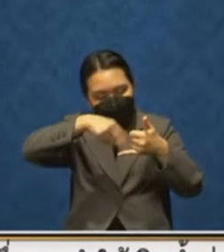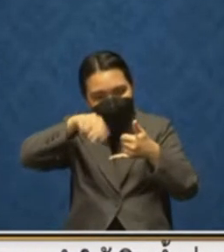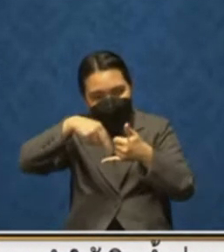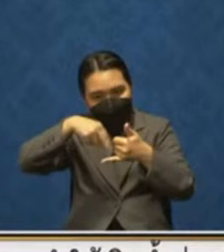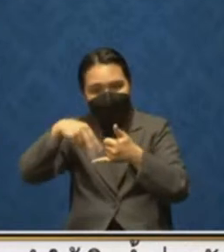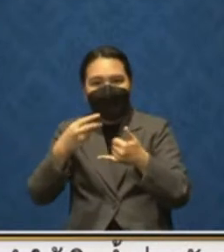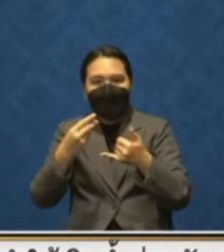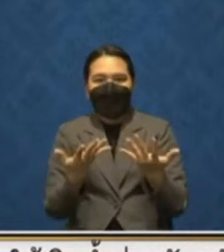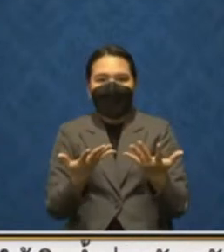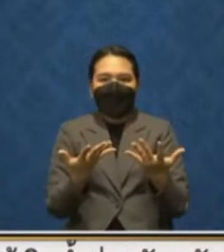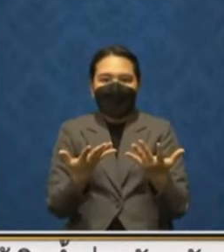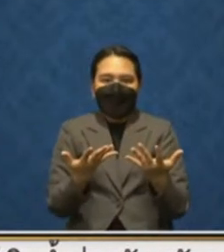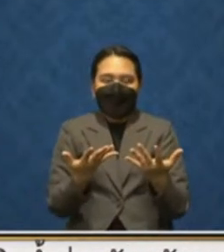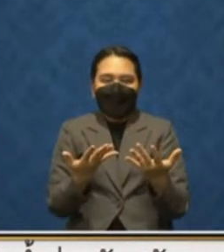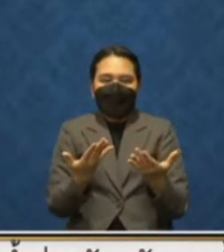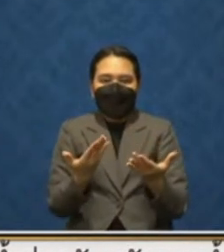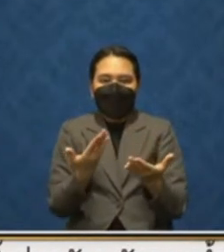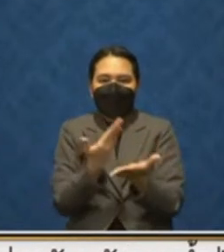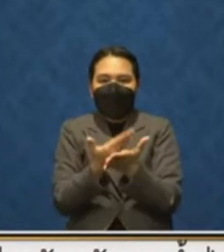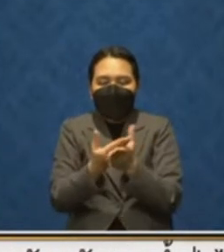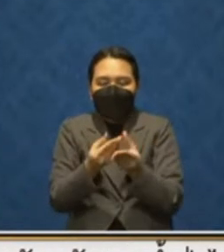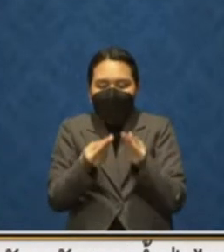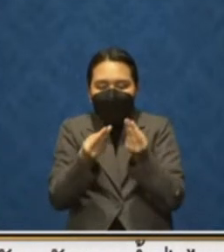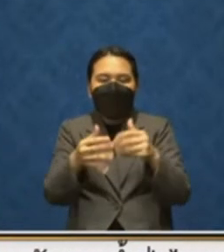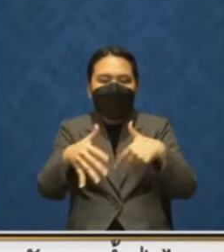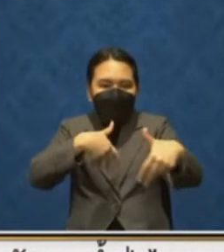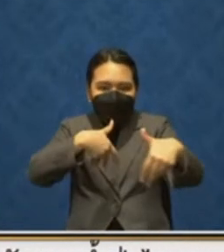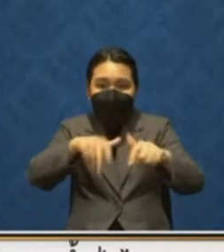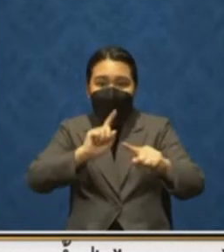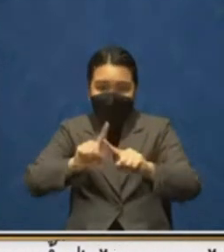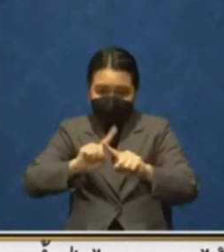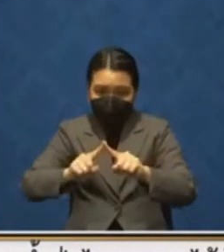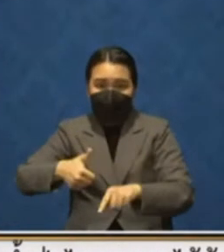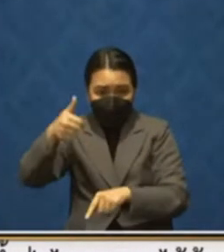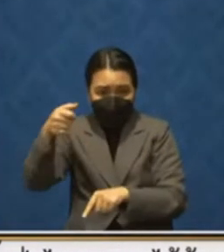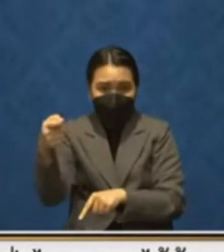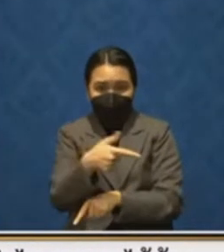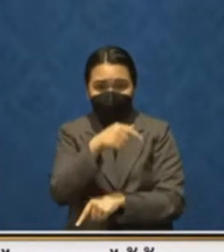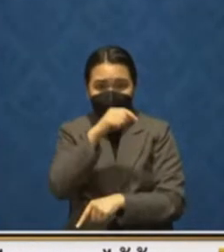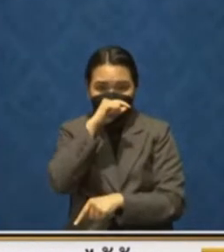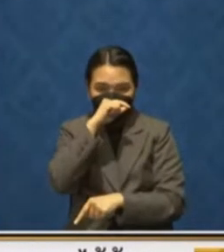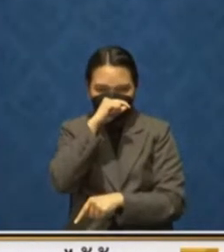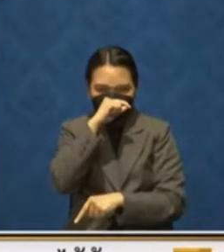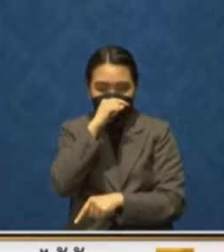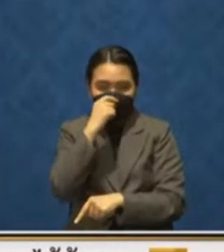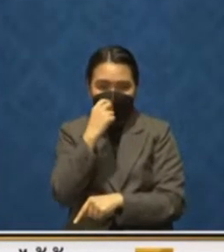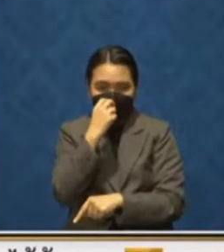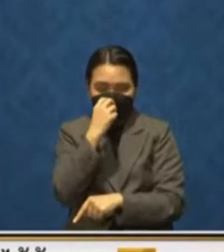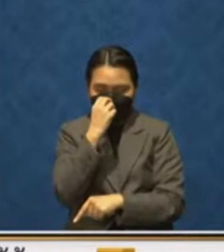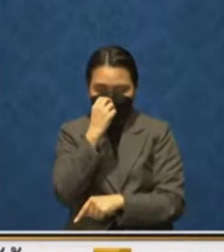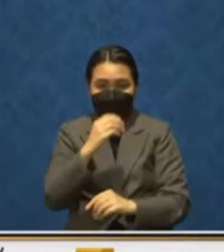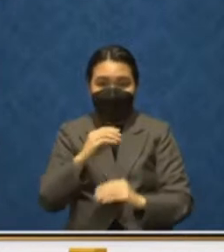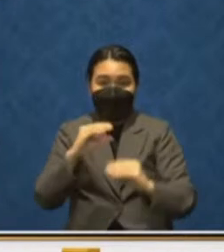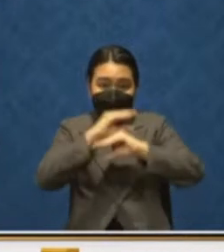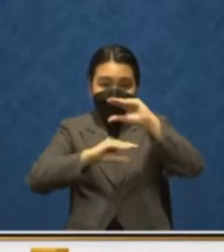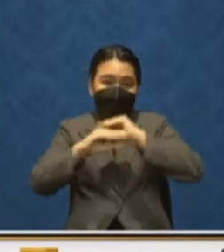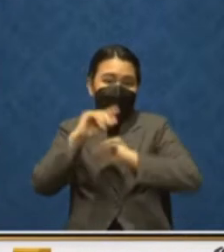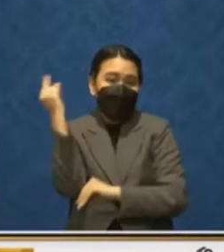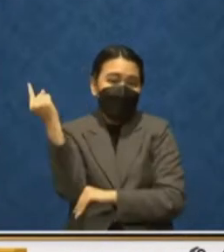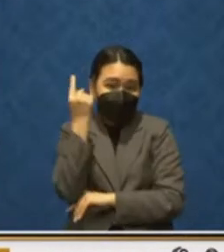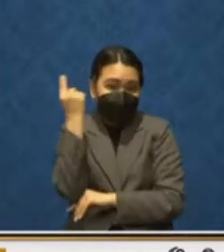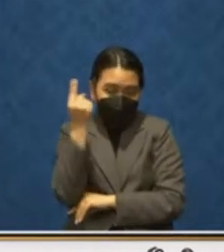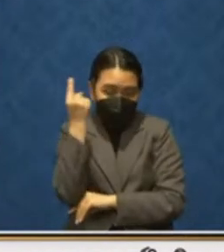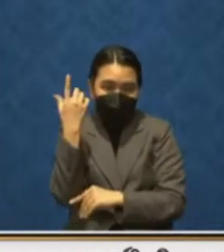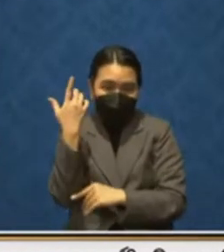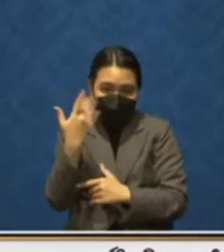เป็นบำนาญประชาชนแรงต่างไม่ดีกว่าหรือครับนะโครงการเราไปเที่ยวด้วยกันรัฐ